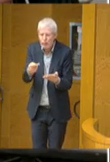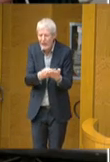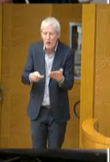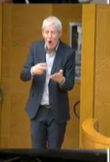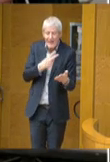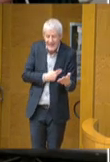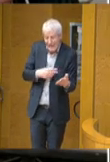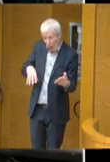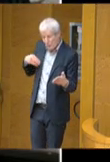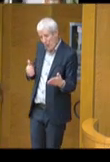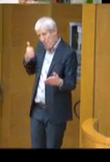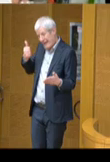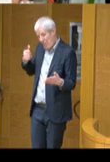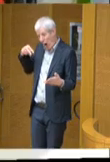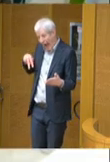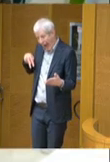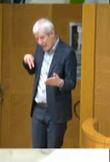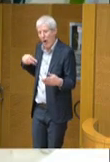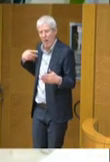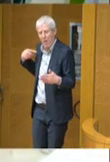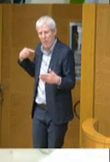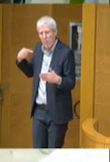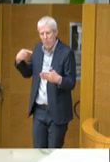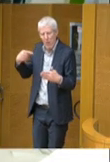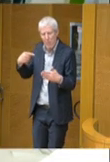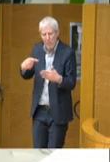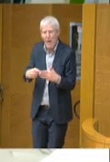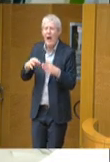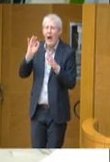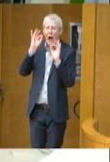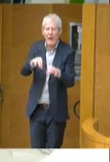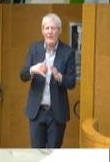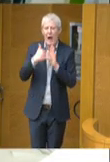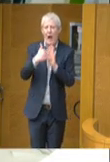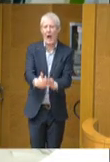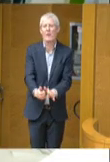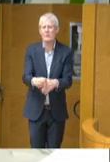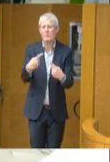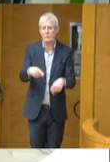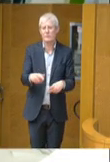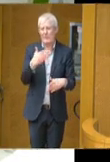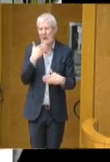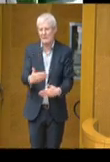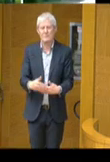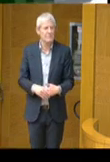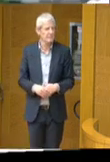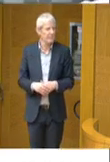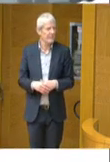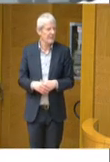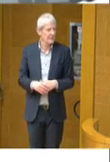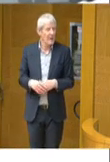il primo anno e che dovrà essere portato a termine da questo ente, insomma,